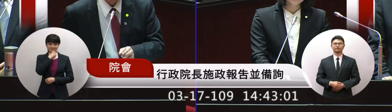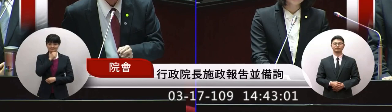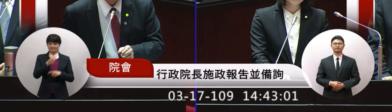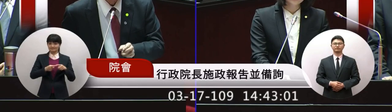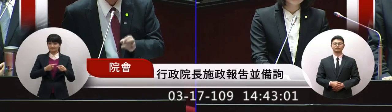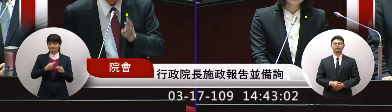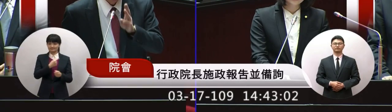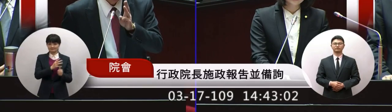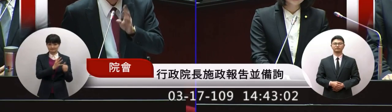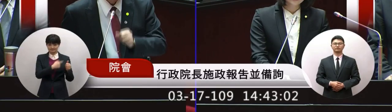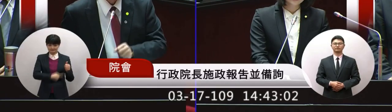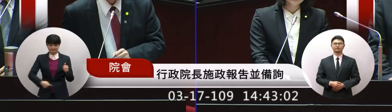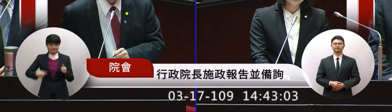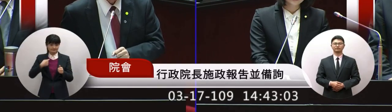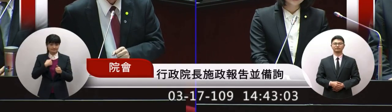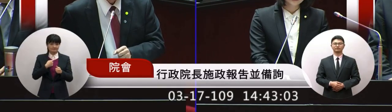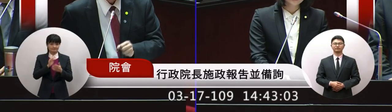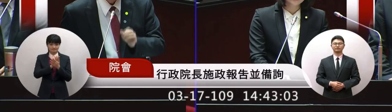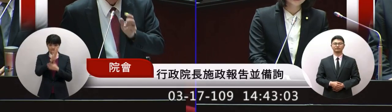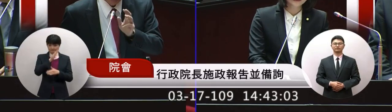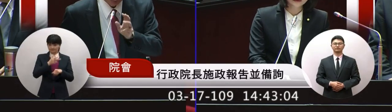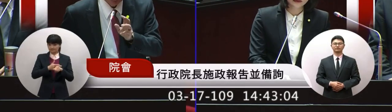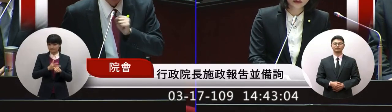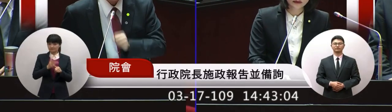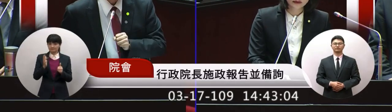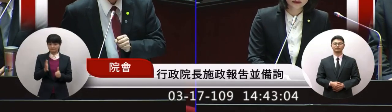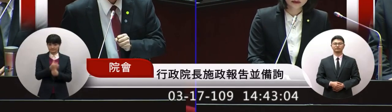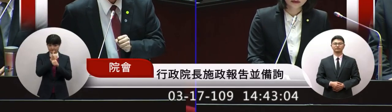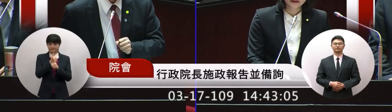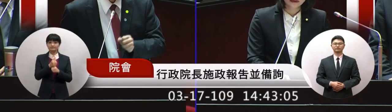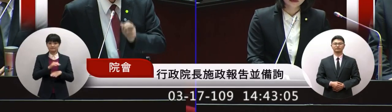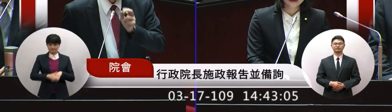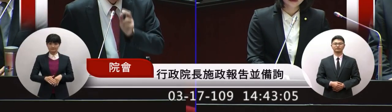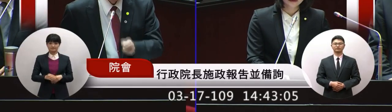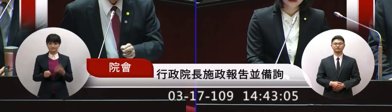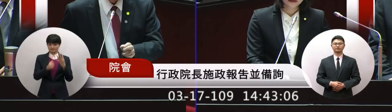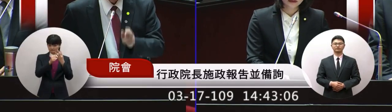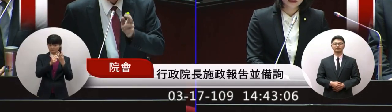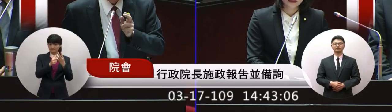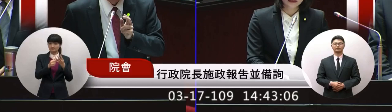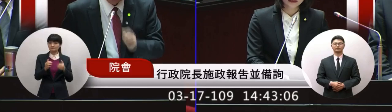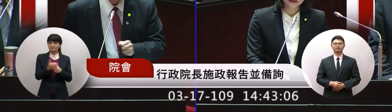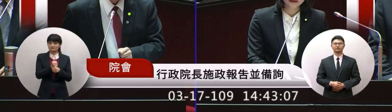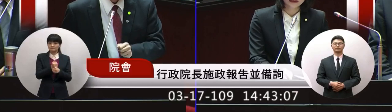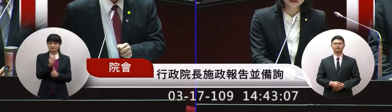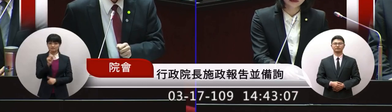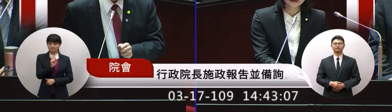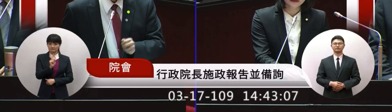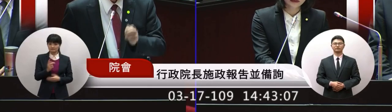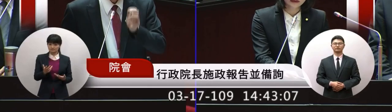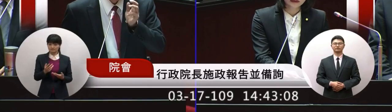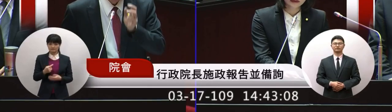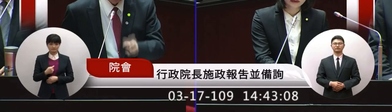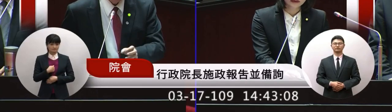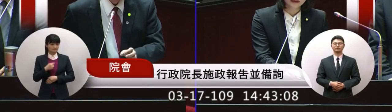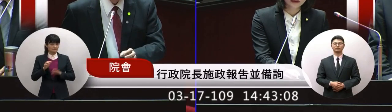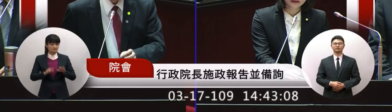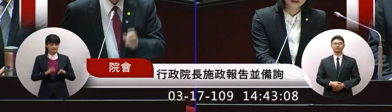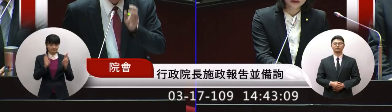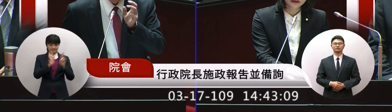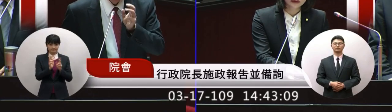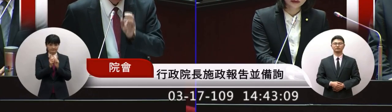的制造中心，这是第三个中心。第四个中心是我们现在利用能源转型，我们